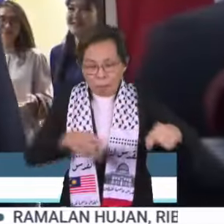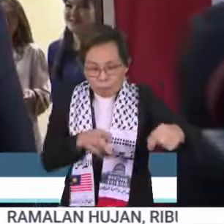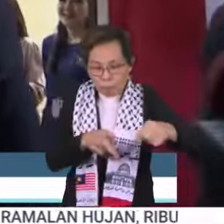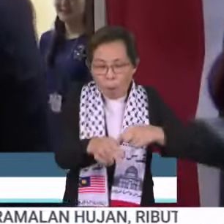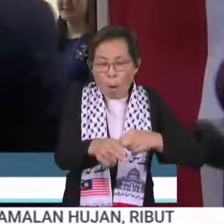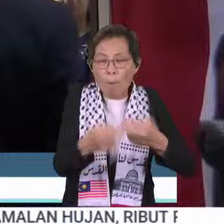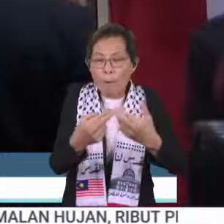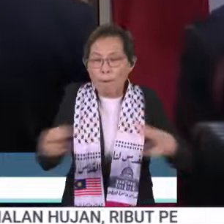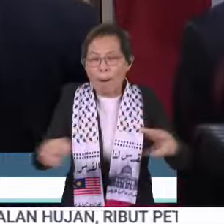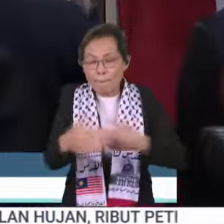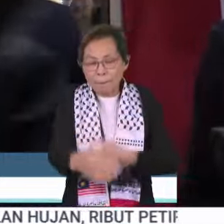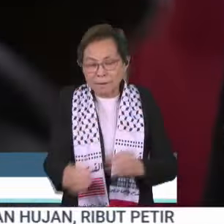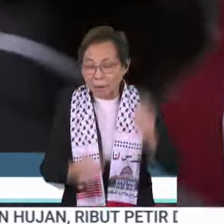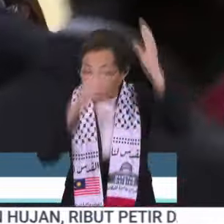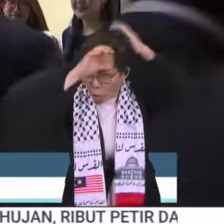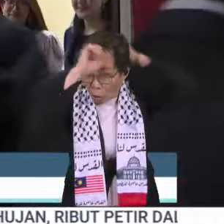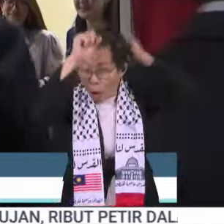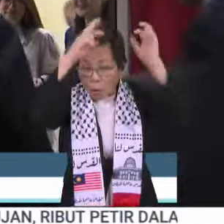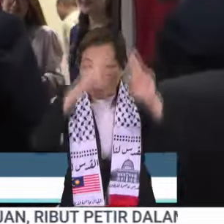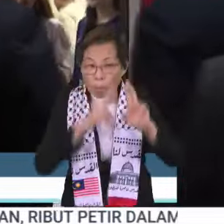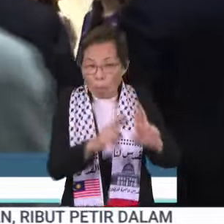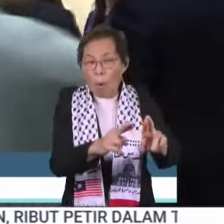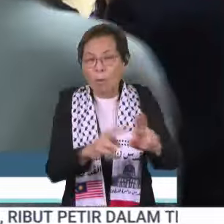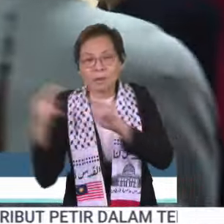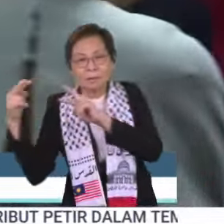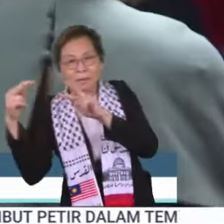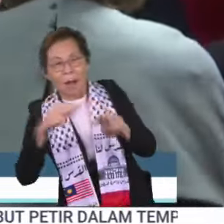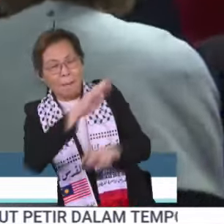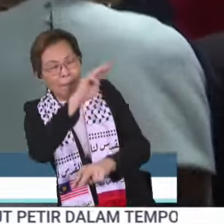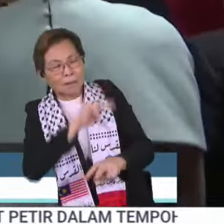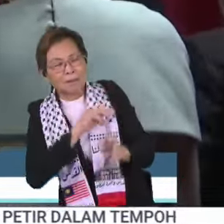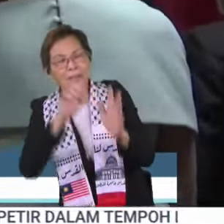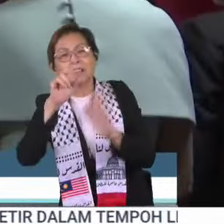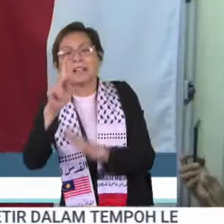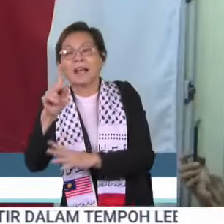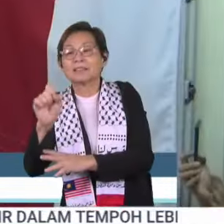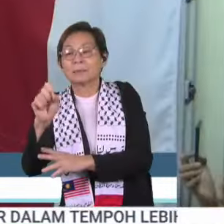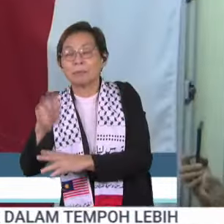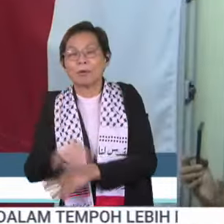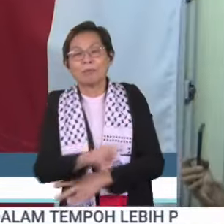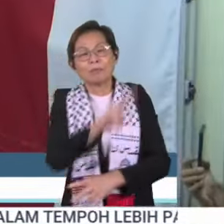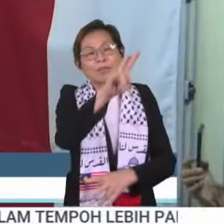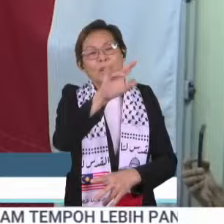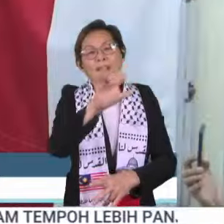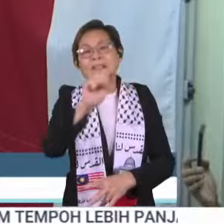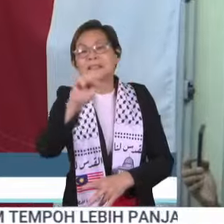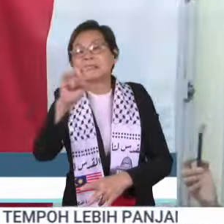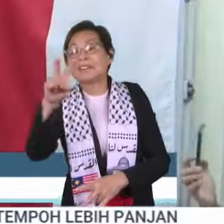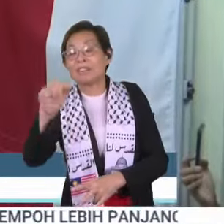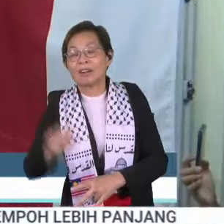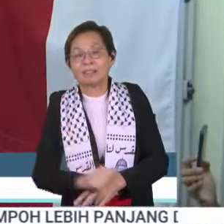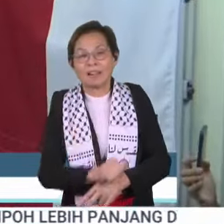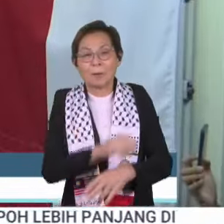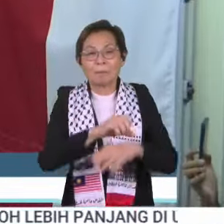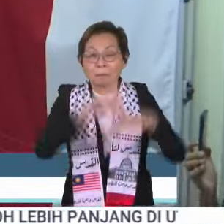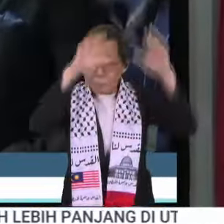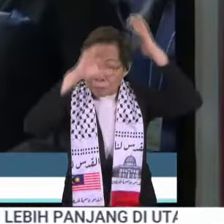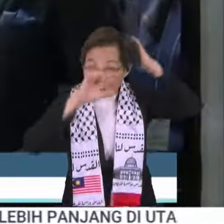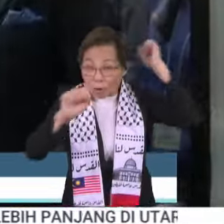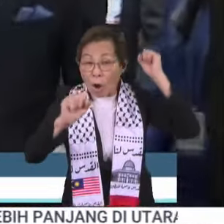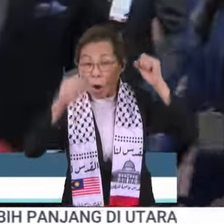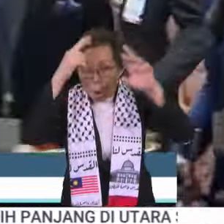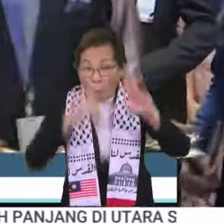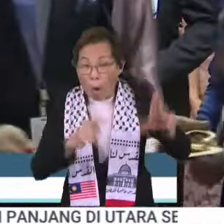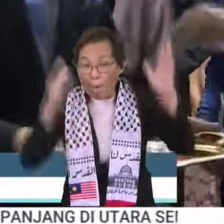perasmian pejabat konsulat kehormat Monaco yang turut disaksikan menteri sumber manusia V Siva Kumar dan konsul kehormat Monaco k